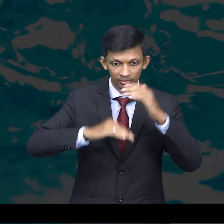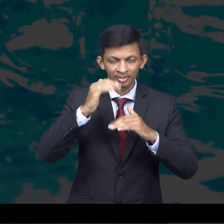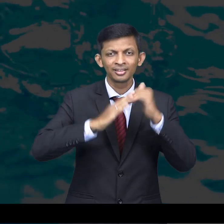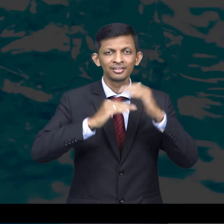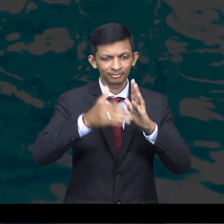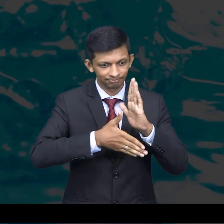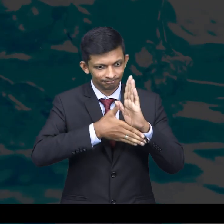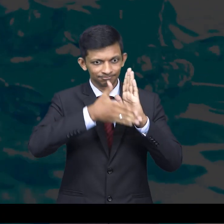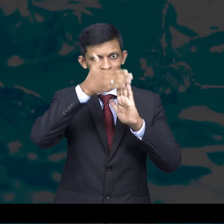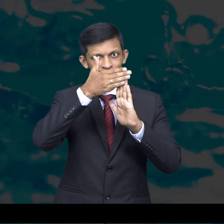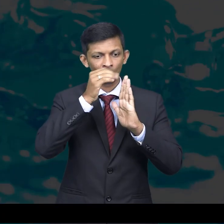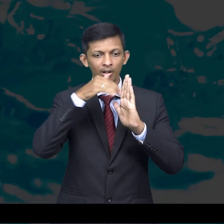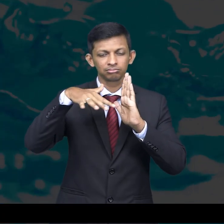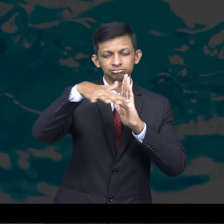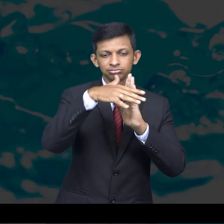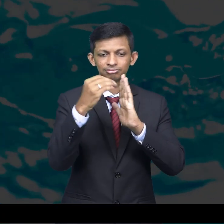जलाशय,